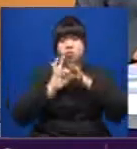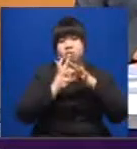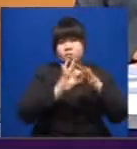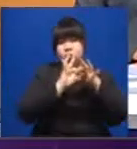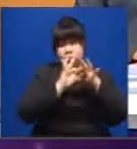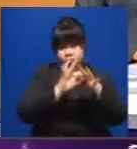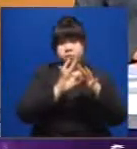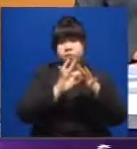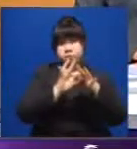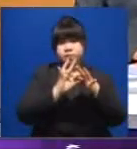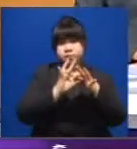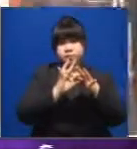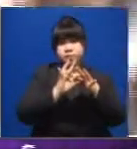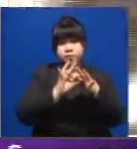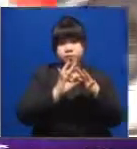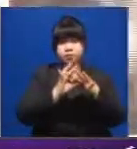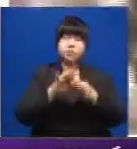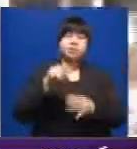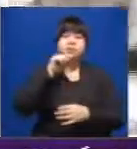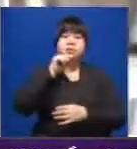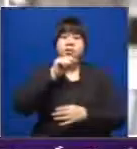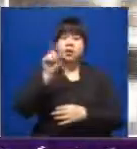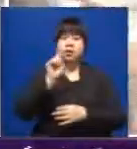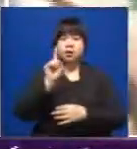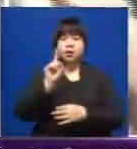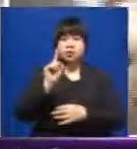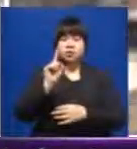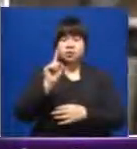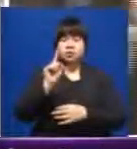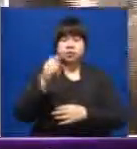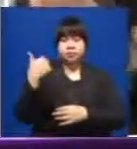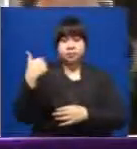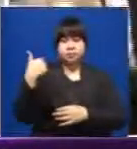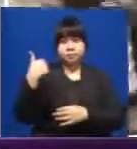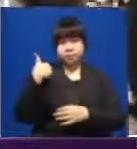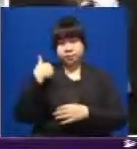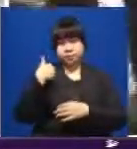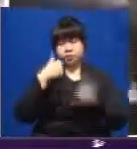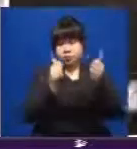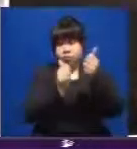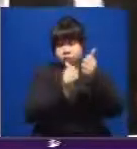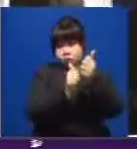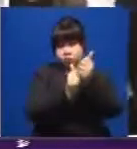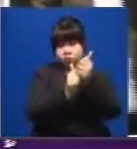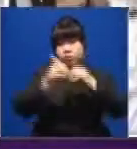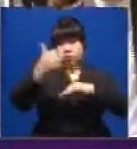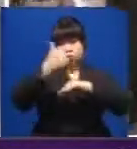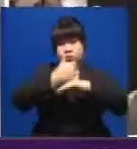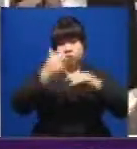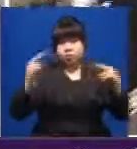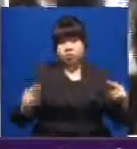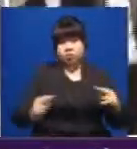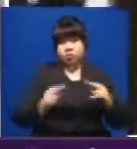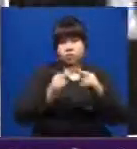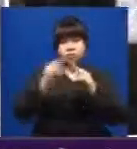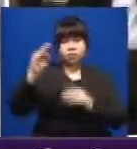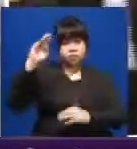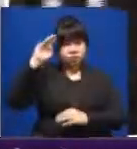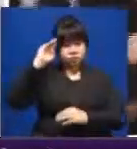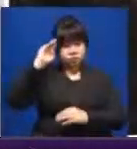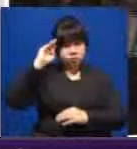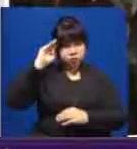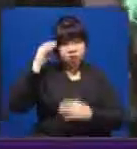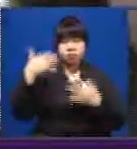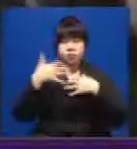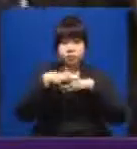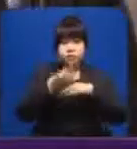สถานการณ์ที่เกิดขึ้นโดยได้มอบหมายให้รัฐมนตรีช่วยว่าการกระทรวงกลาโหมค่ะเร่งประสานกอ.รมนหาทางแก้ไขปัญหา